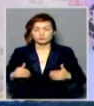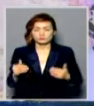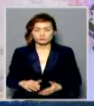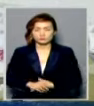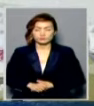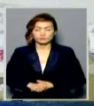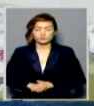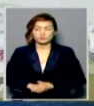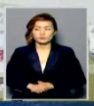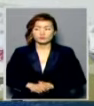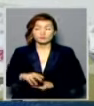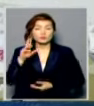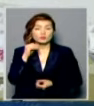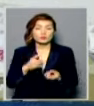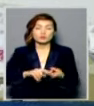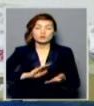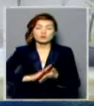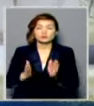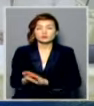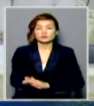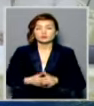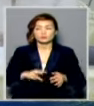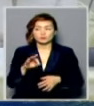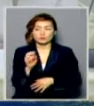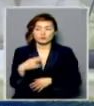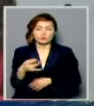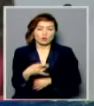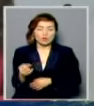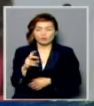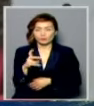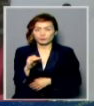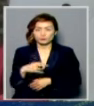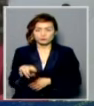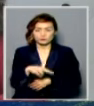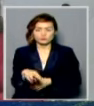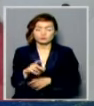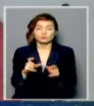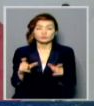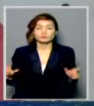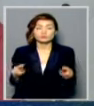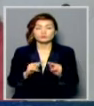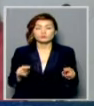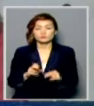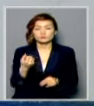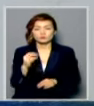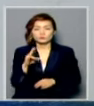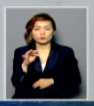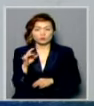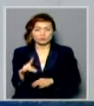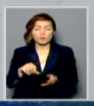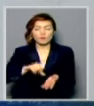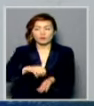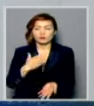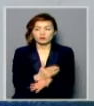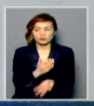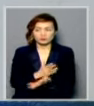дегенге. Атаулы күнге орай ұйымдастырылған шарада Махамбет ауданы Ахмет Байтұрсынұлы атындағы мектептің мұғалімі Айнұр Сабырқызы да қонақ